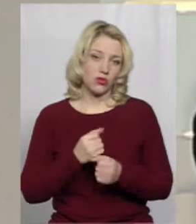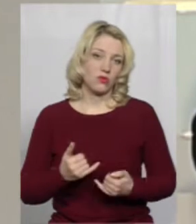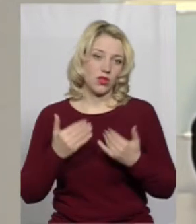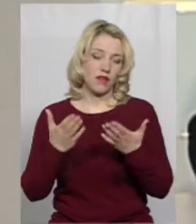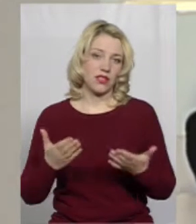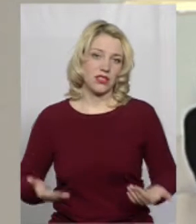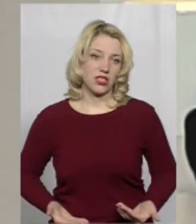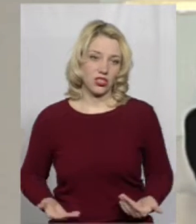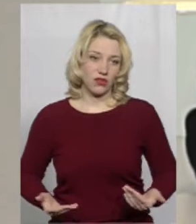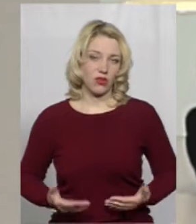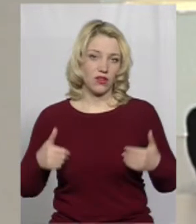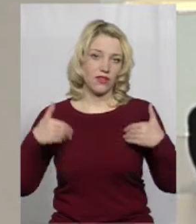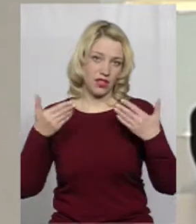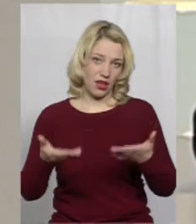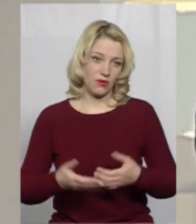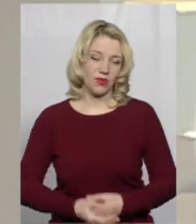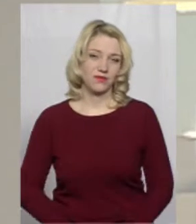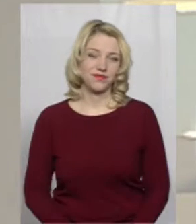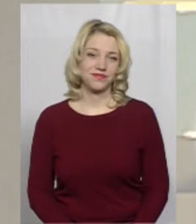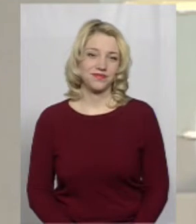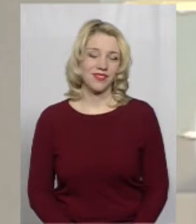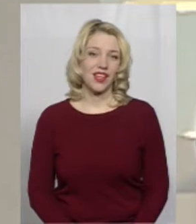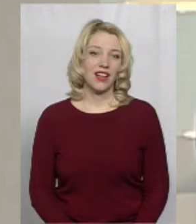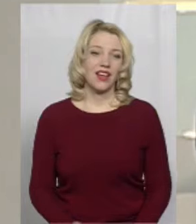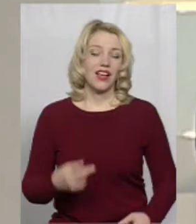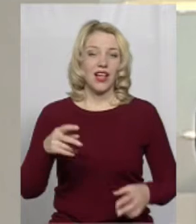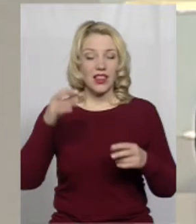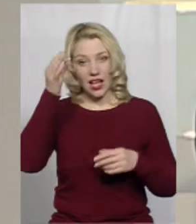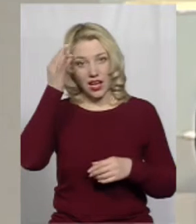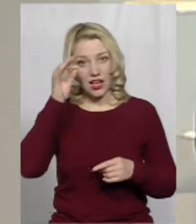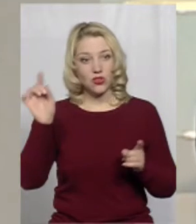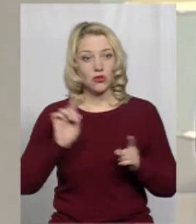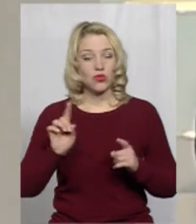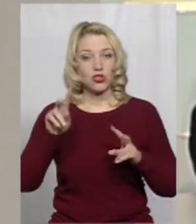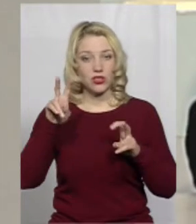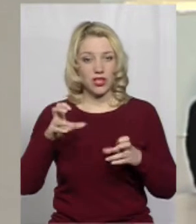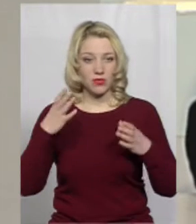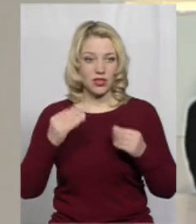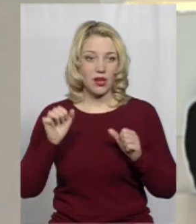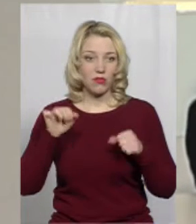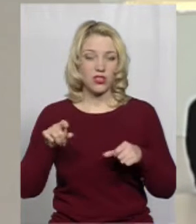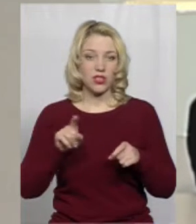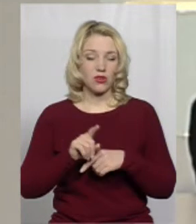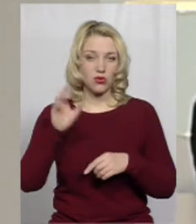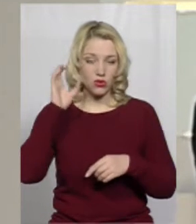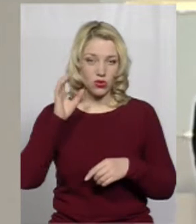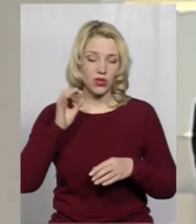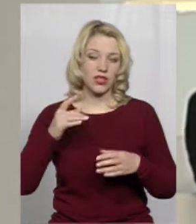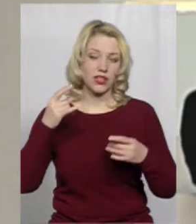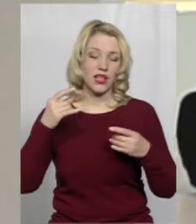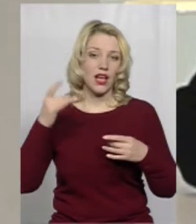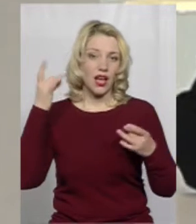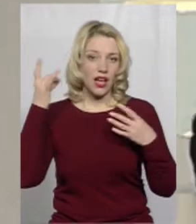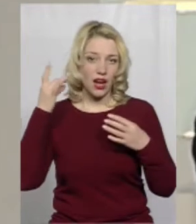вас наживо. Вітаю! Нагадую, що тему дня можна також слухати в ефірі радіо